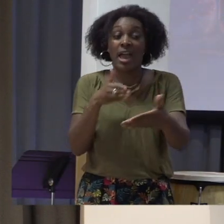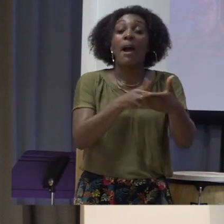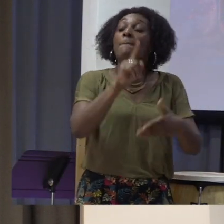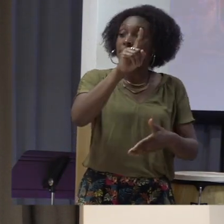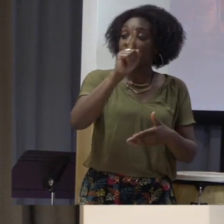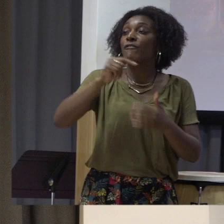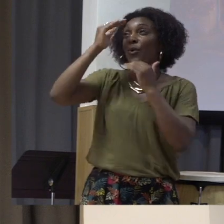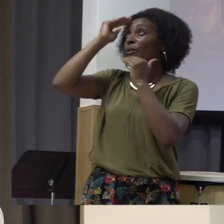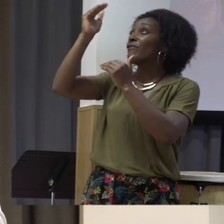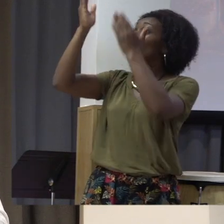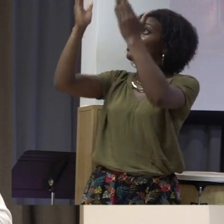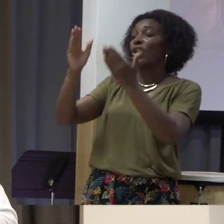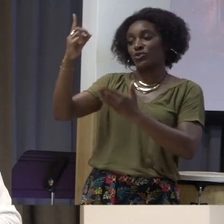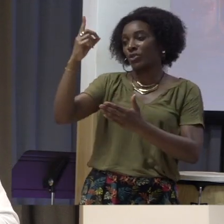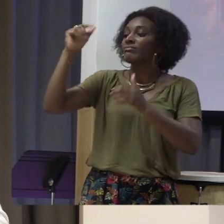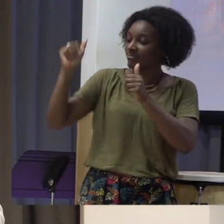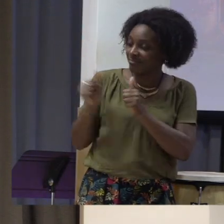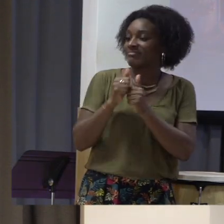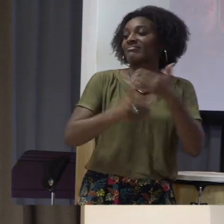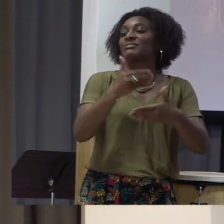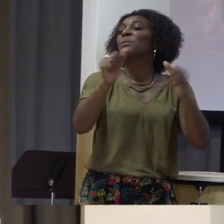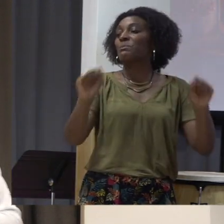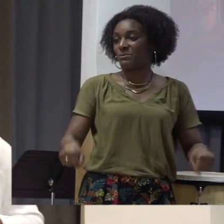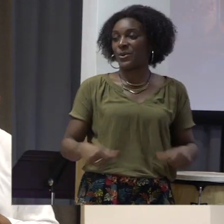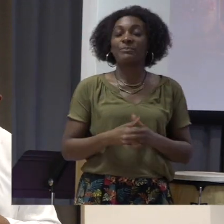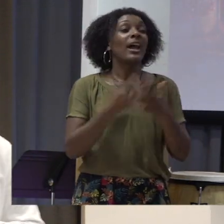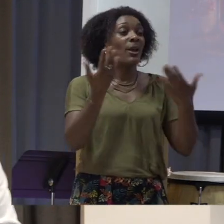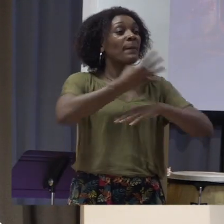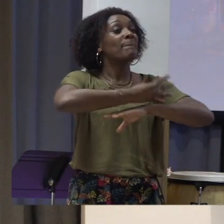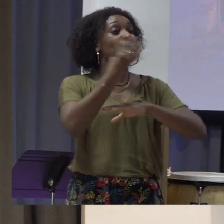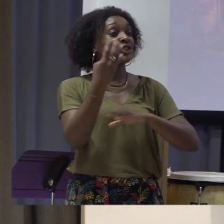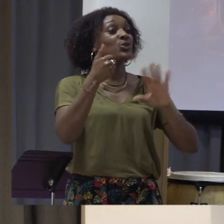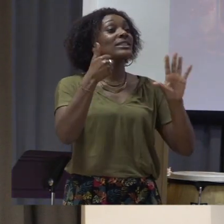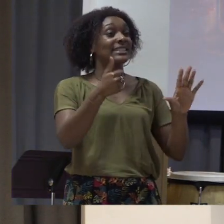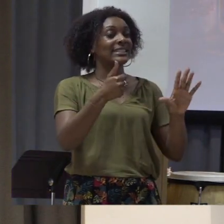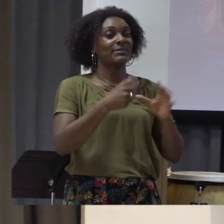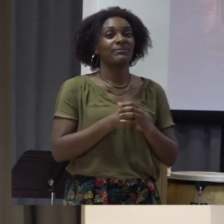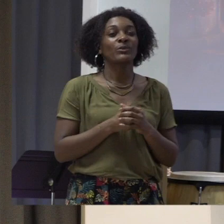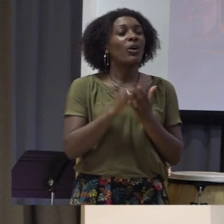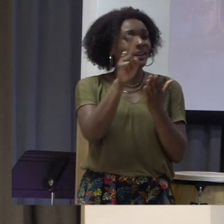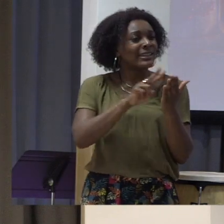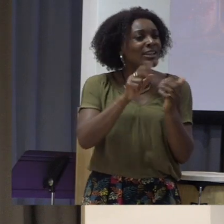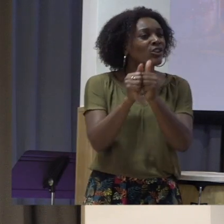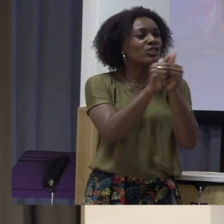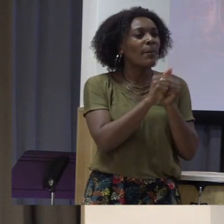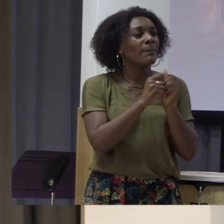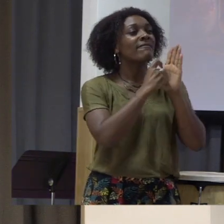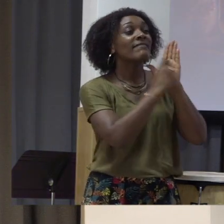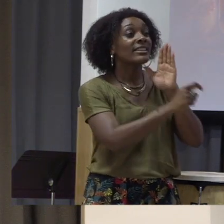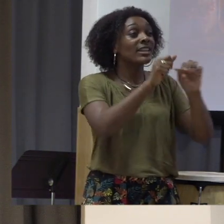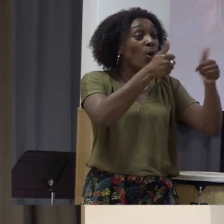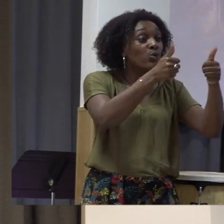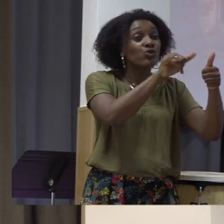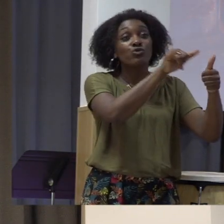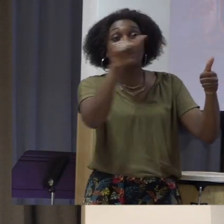notre confiance en Dieu. Amen. Et donc, Matthieu chapitre 6, nous allons lire les versets 11